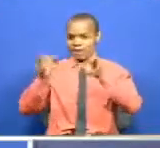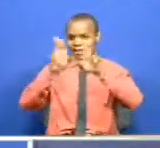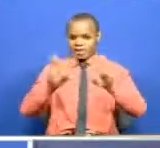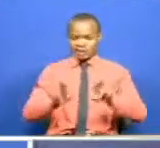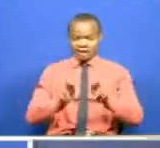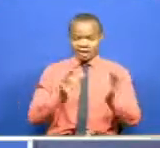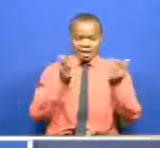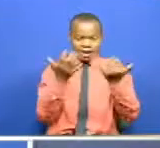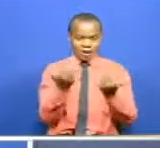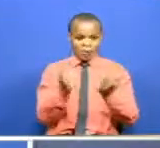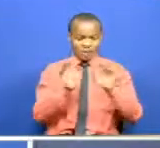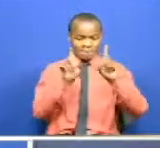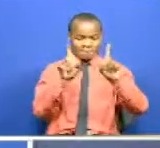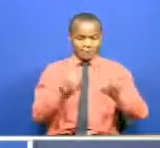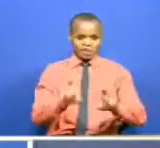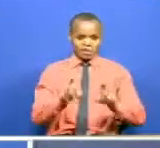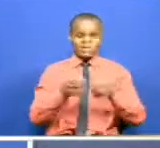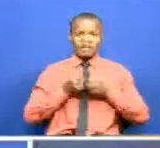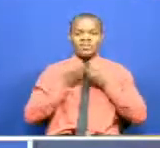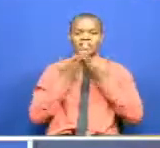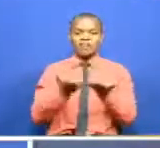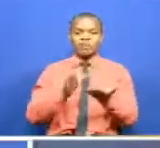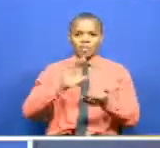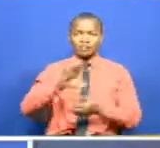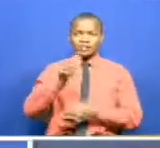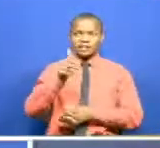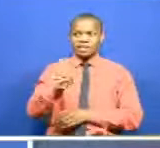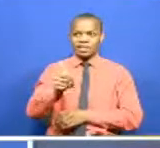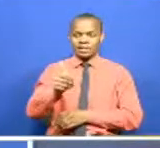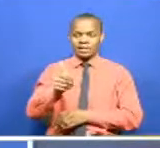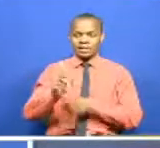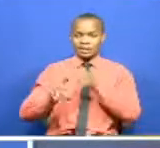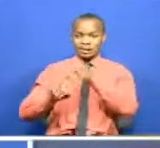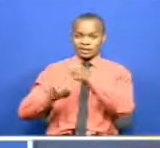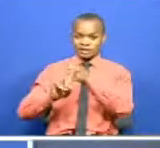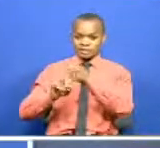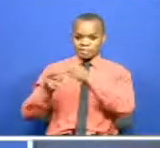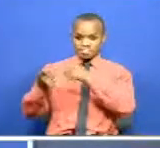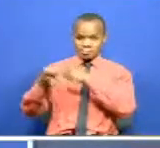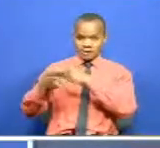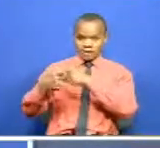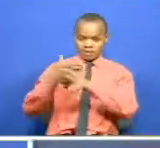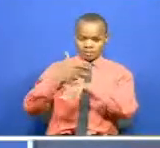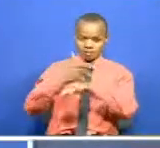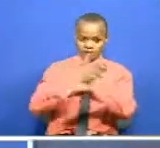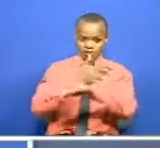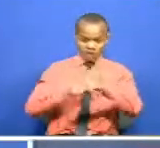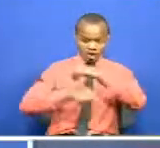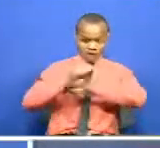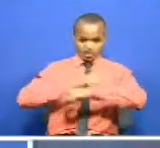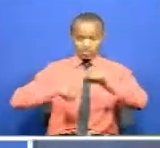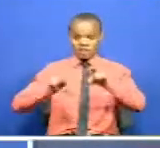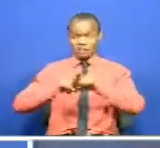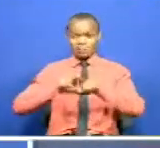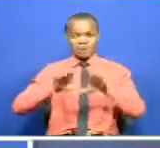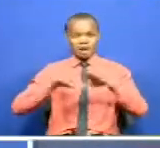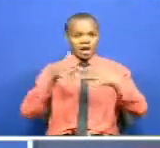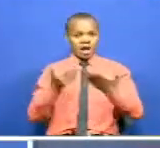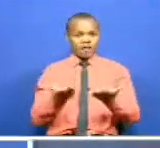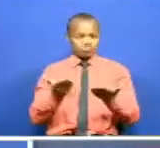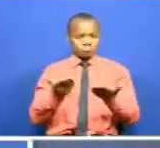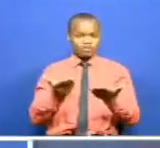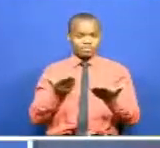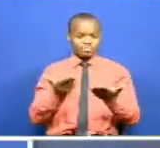kufahamisha halmashauri ya mawasiliano hapa nchini CA. Hii ni miezi sita tu kabla ya kufanya hivyo. Hivyo ni kulingana na rasimu ya kanuni